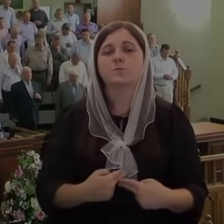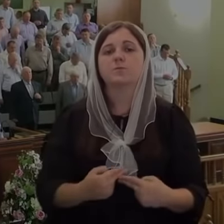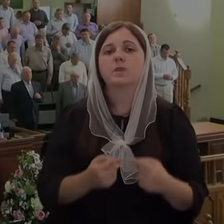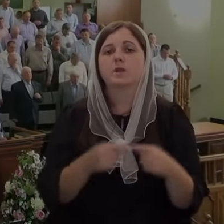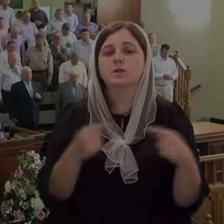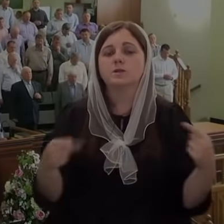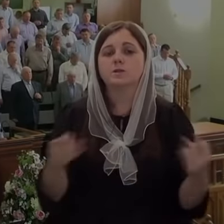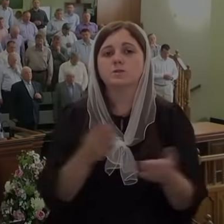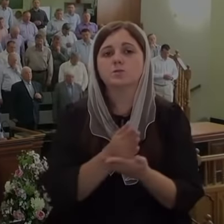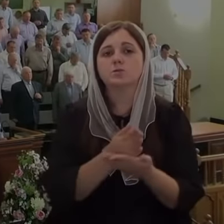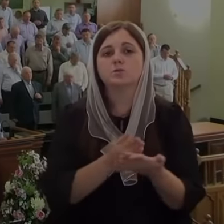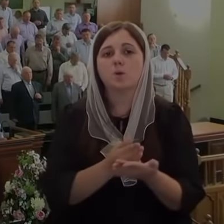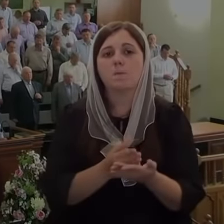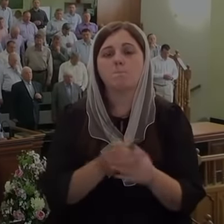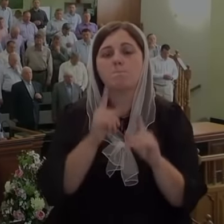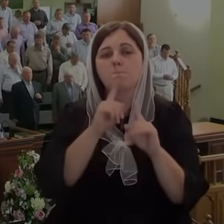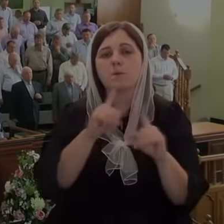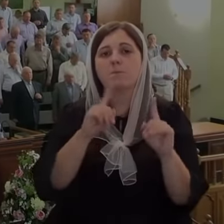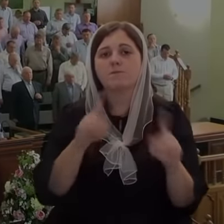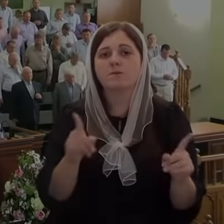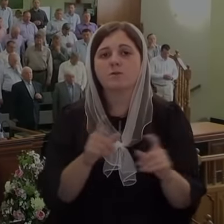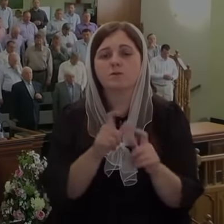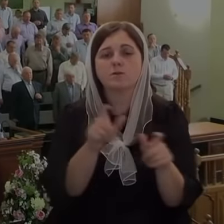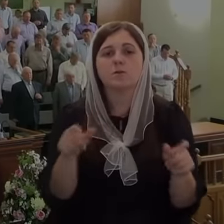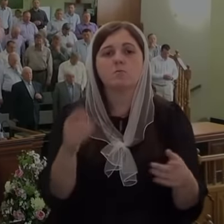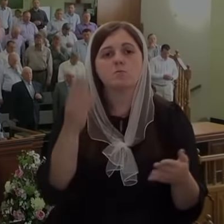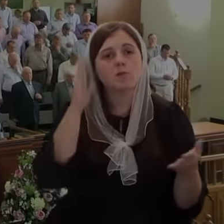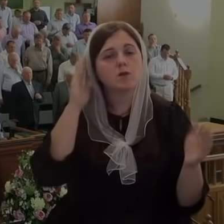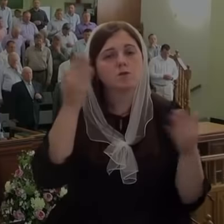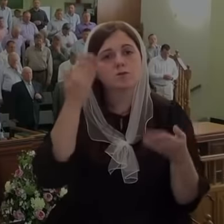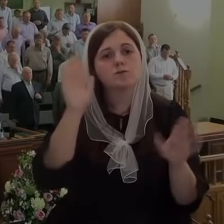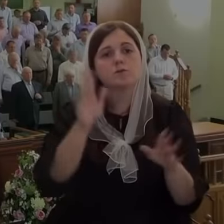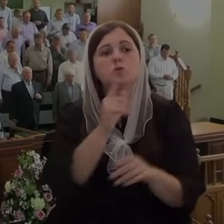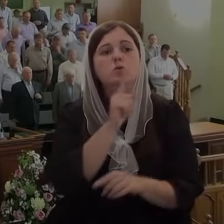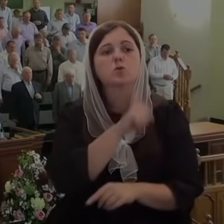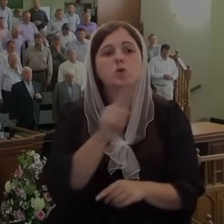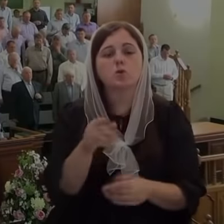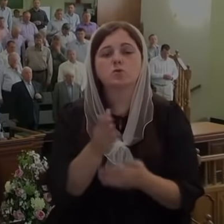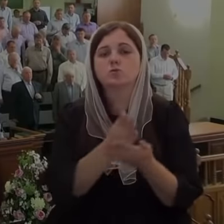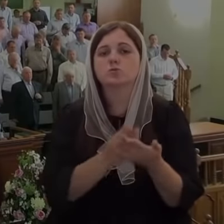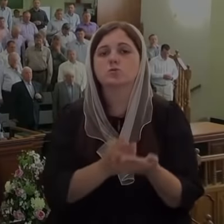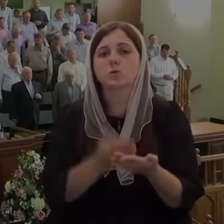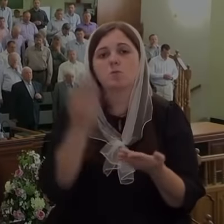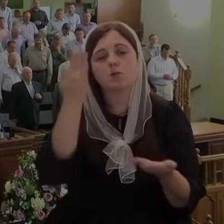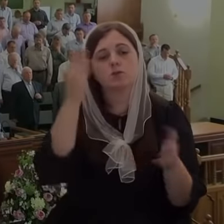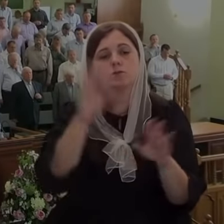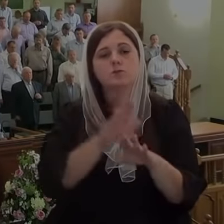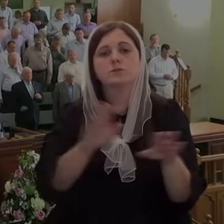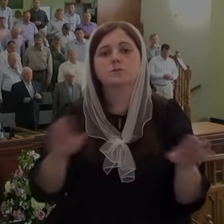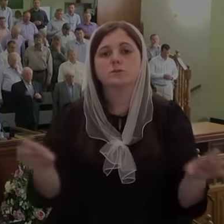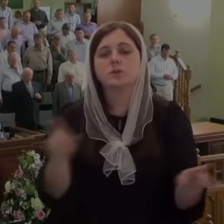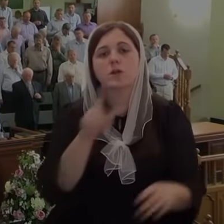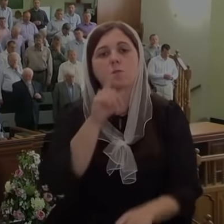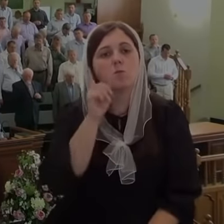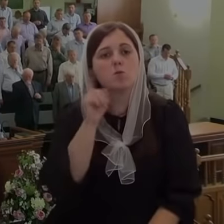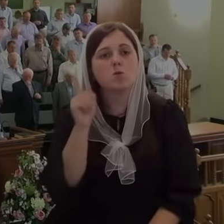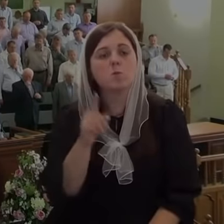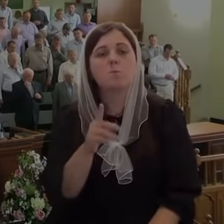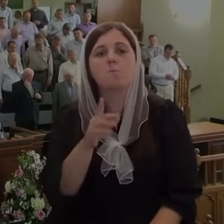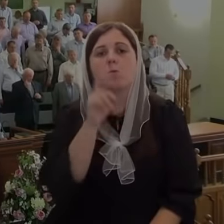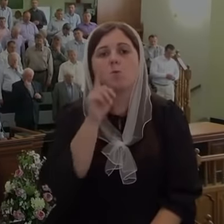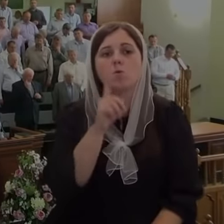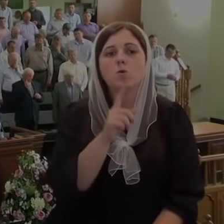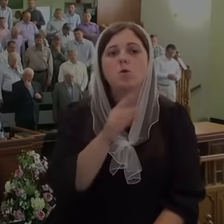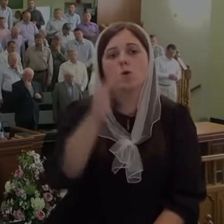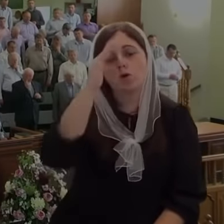диаконов, благослови проповедников, каждого служителя, благослови детей, подростков,